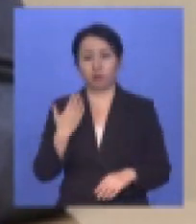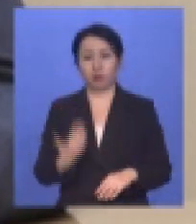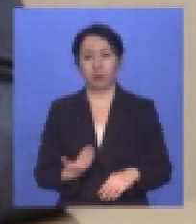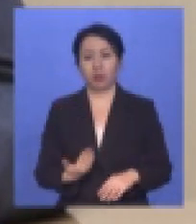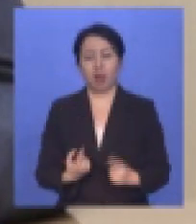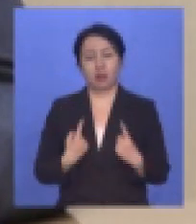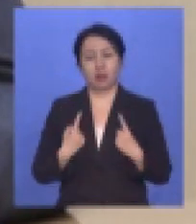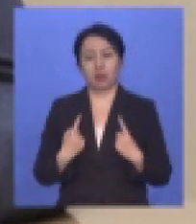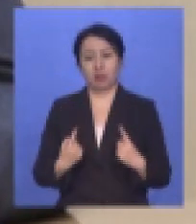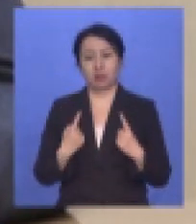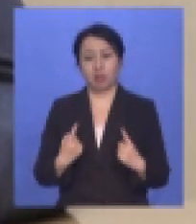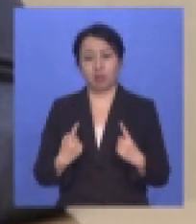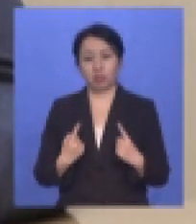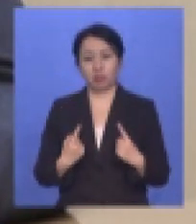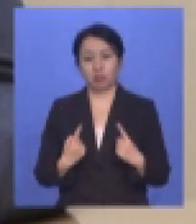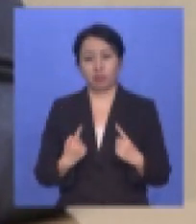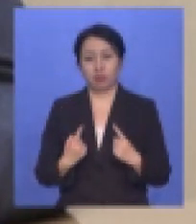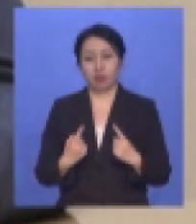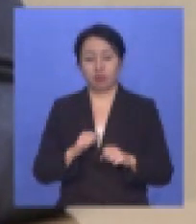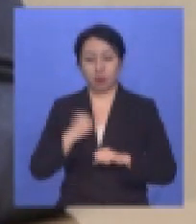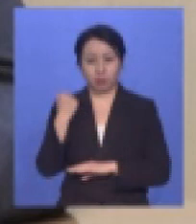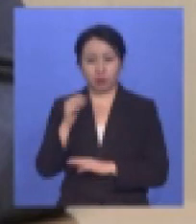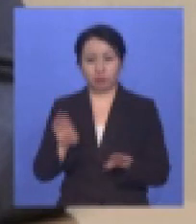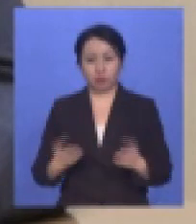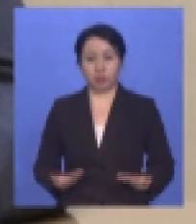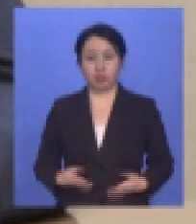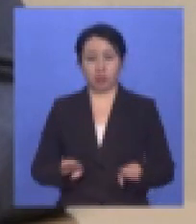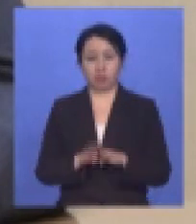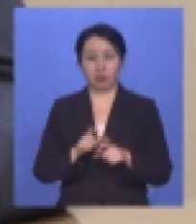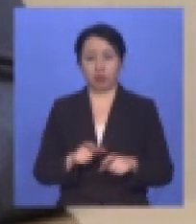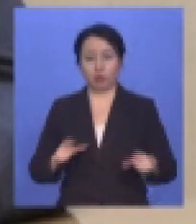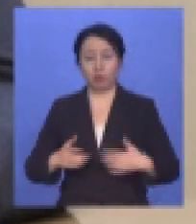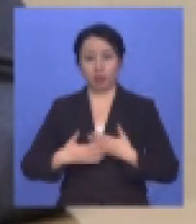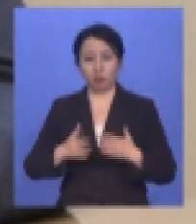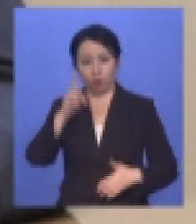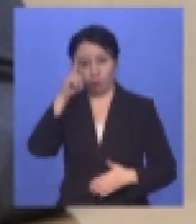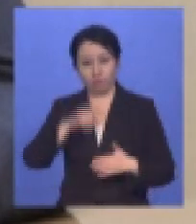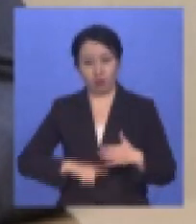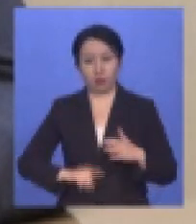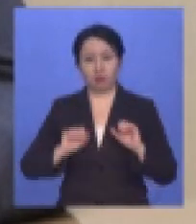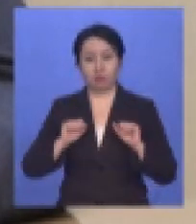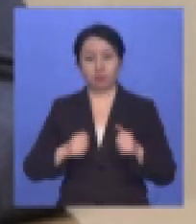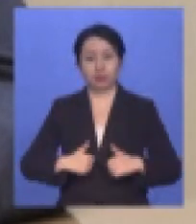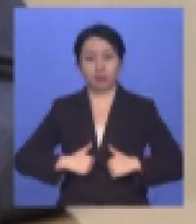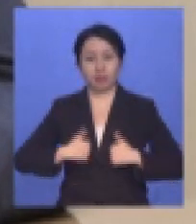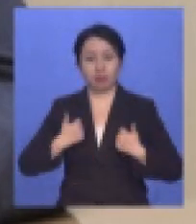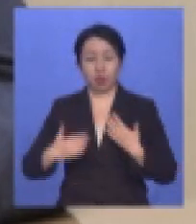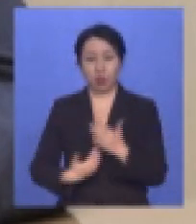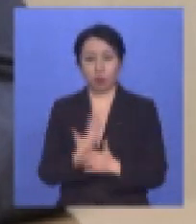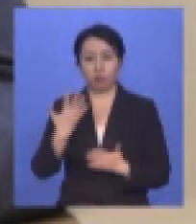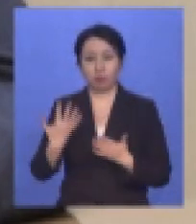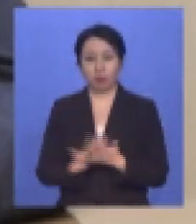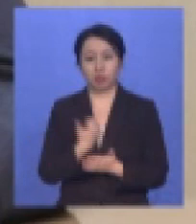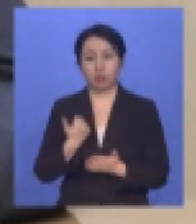действительно настоящие бойцы в сегодняшней жизни. Равняясь на вас, люди открывают в себе уверенность и потенциал, стремятся к новым